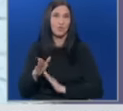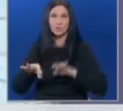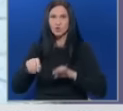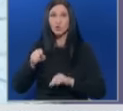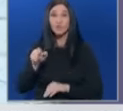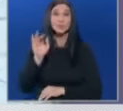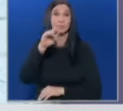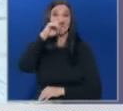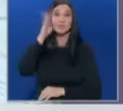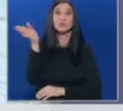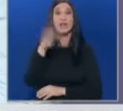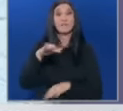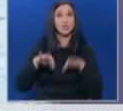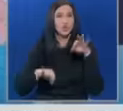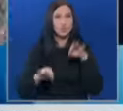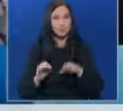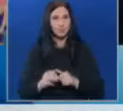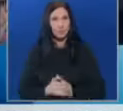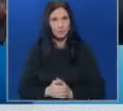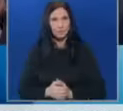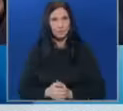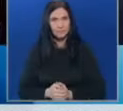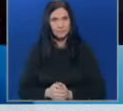ще е важното за следващите избори.